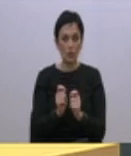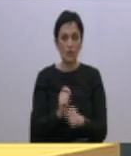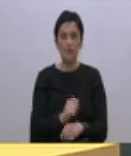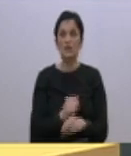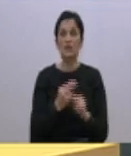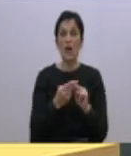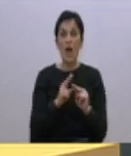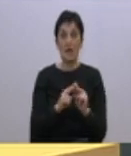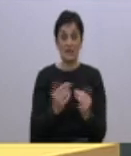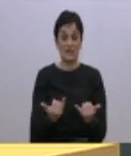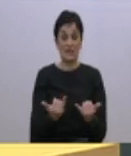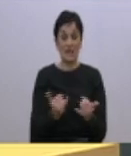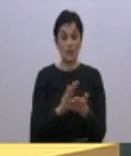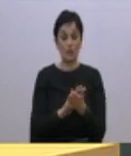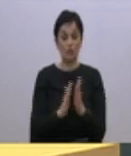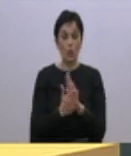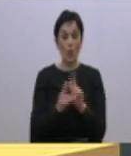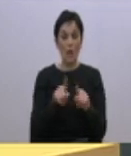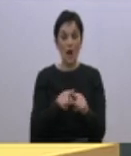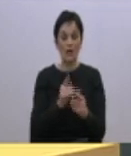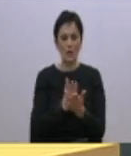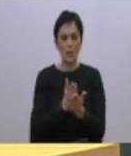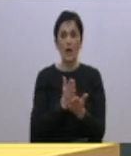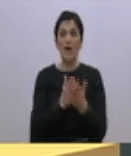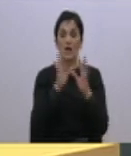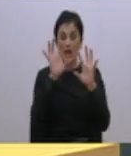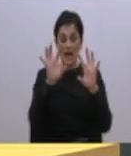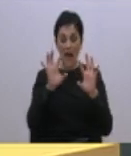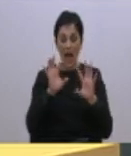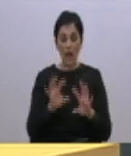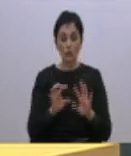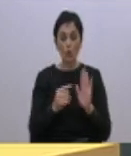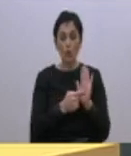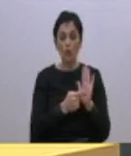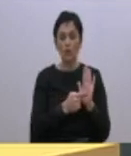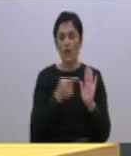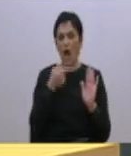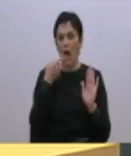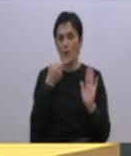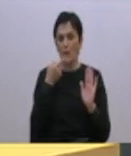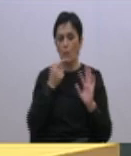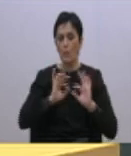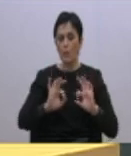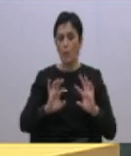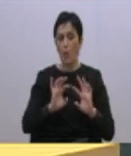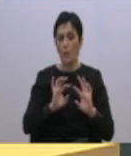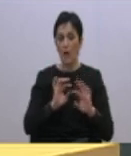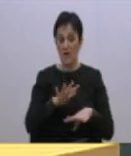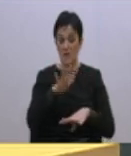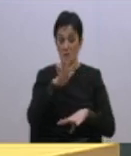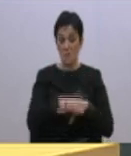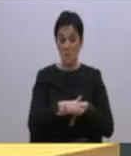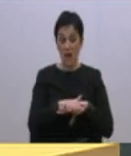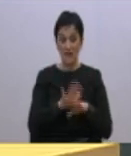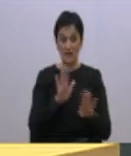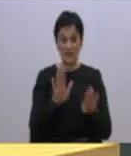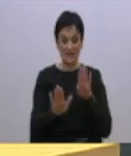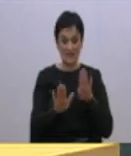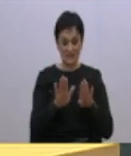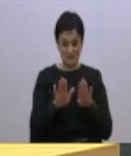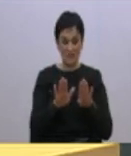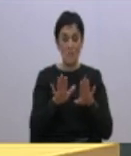Esa treondeli gomareoba. Agretue canoni ambos rom banki schemzoaneli sanu